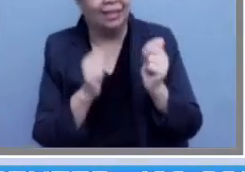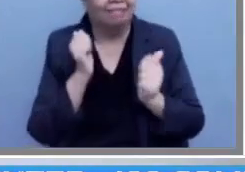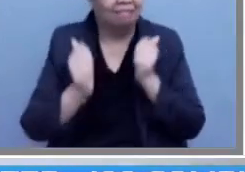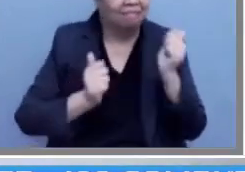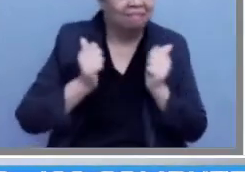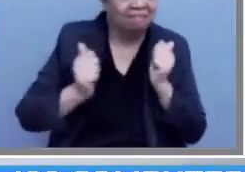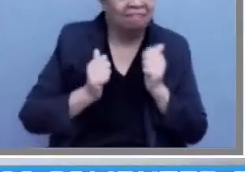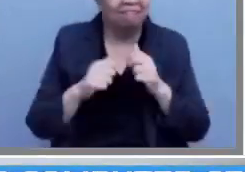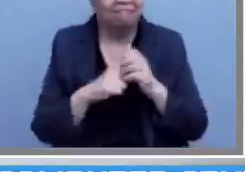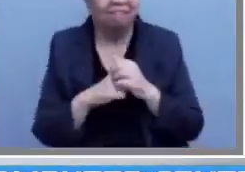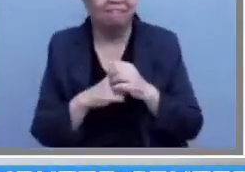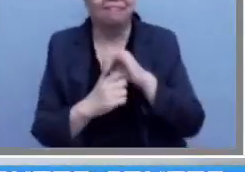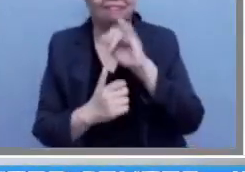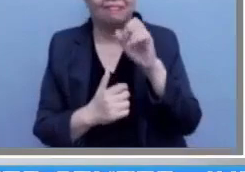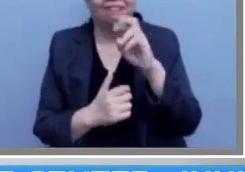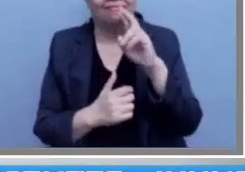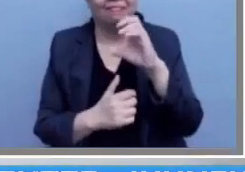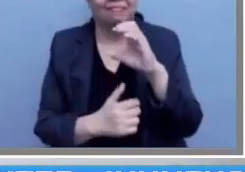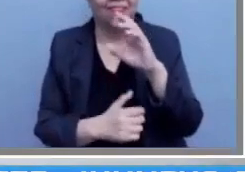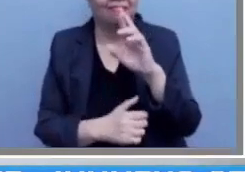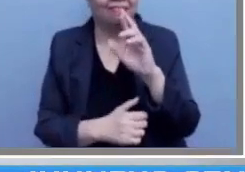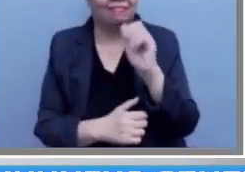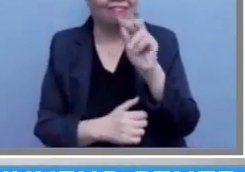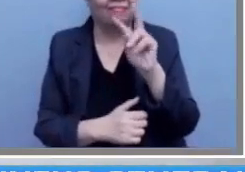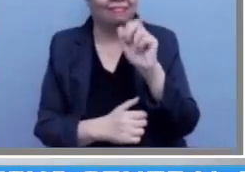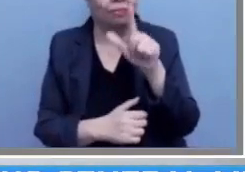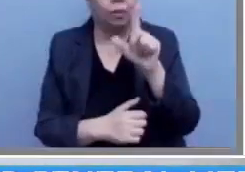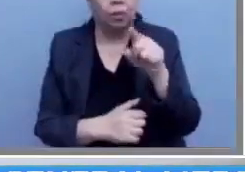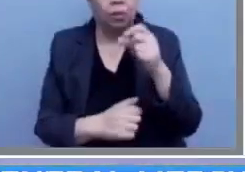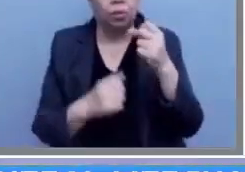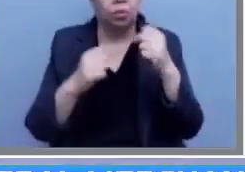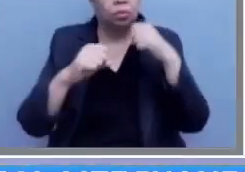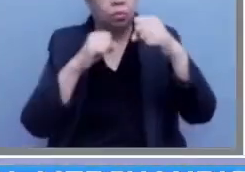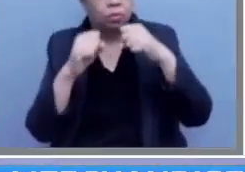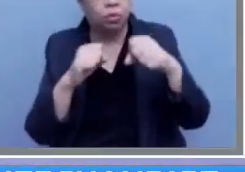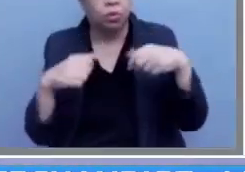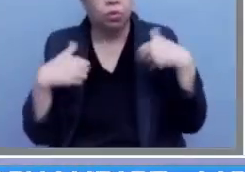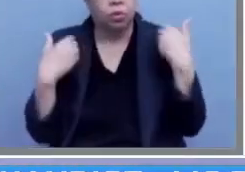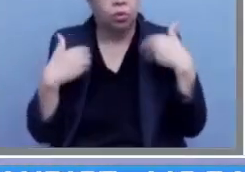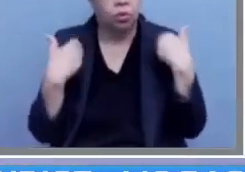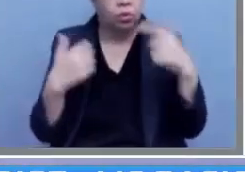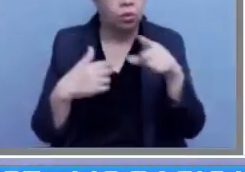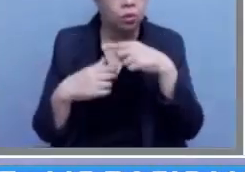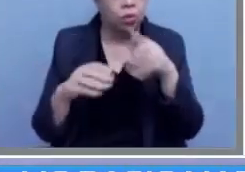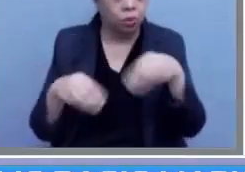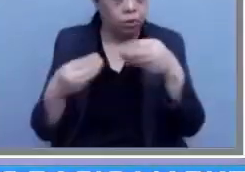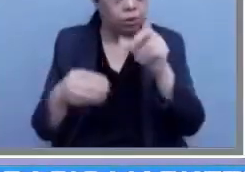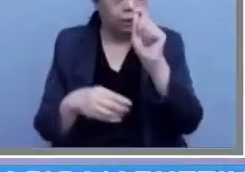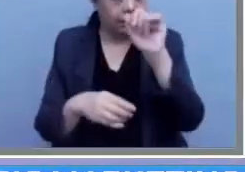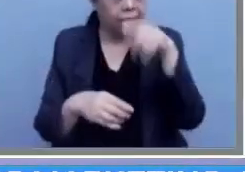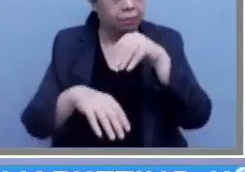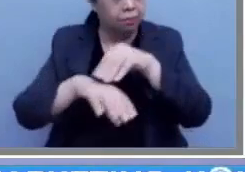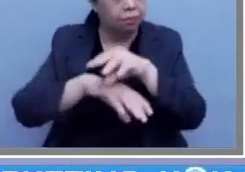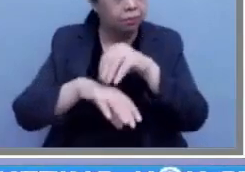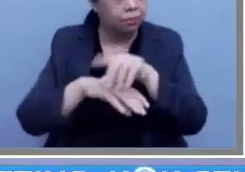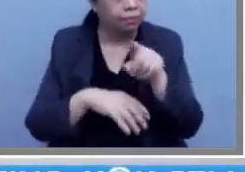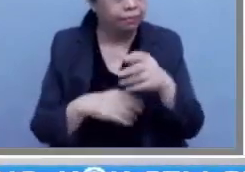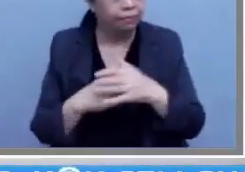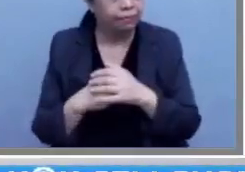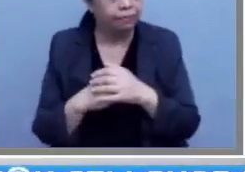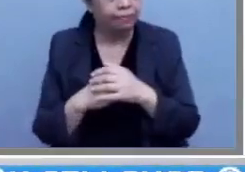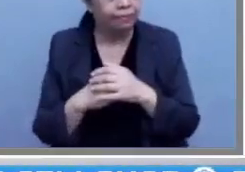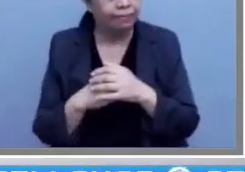Jerry craval Oo yung mga sa stance ba nila kaya yung mga baguhan ah binibigyan niyo ng tips tsaka ano